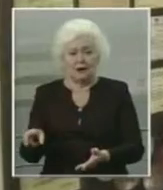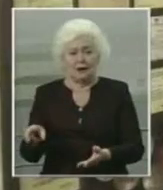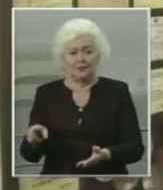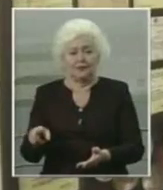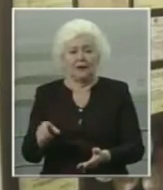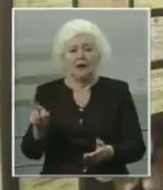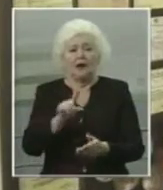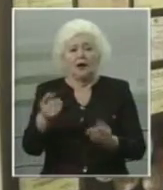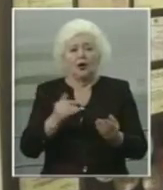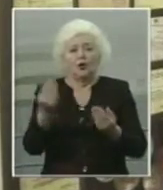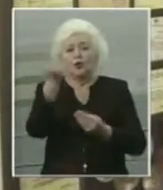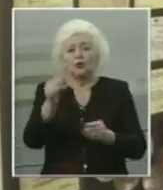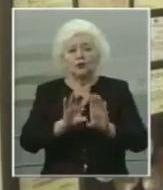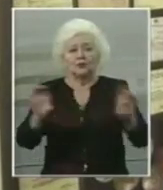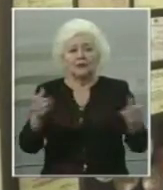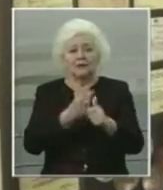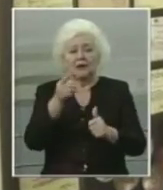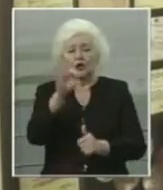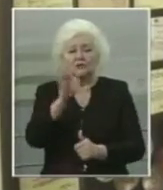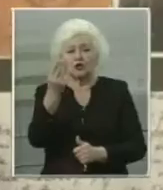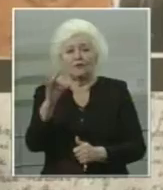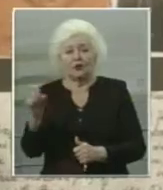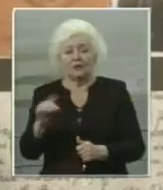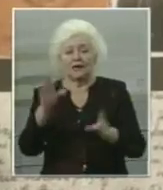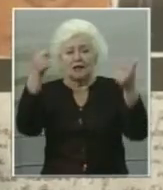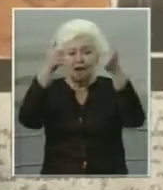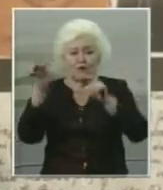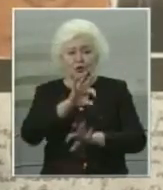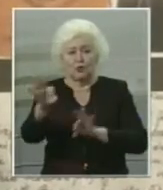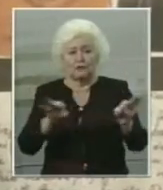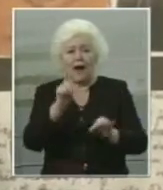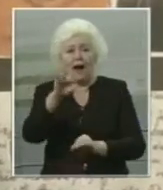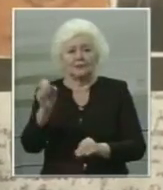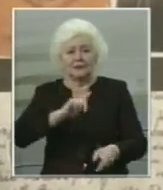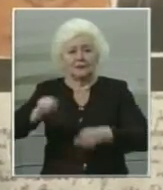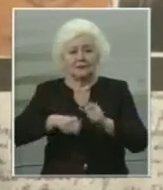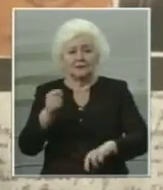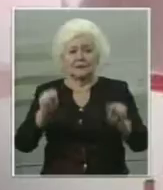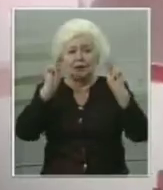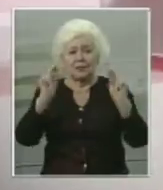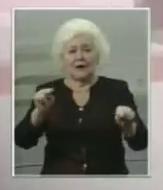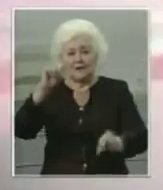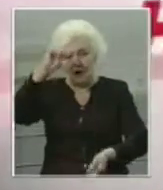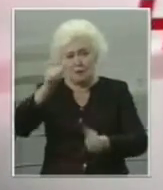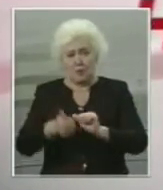У художньому музеї імені Олексія Шовкуненка відкрився фотопроект «Катинський злочин. Правда і пам'ять».